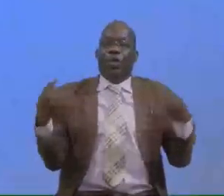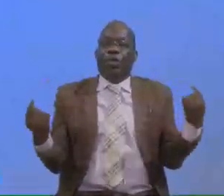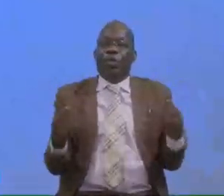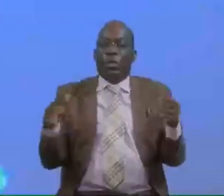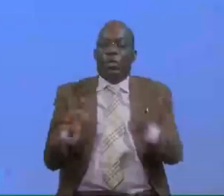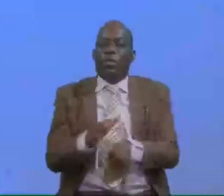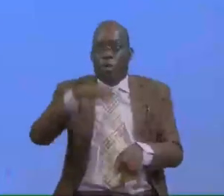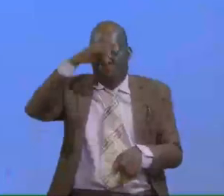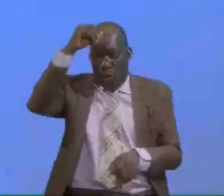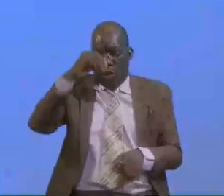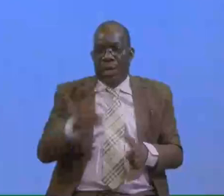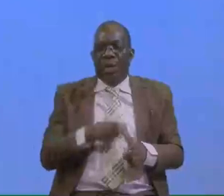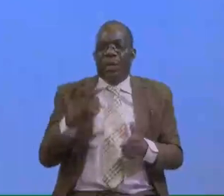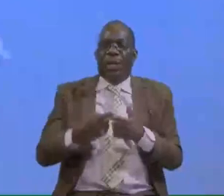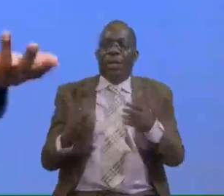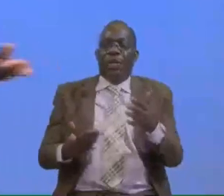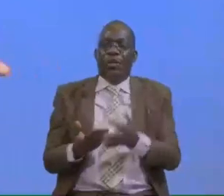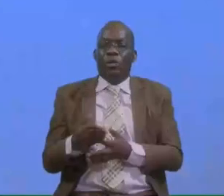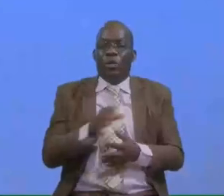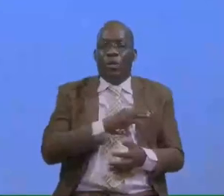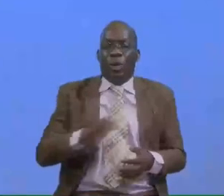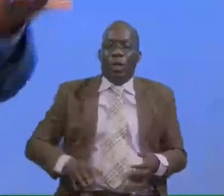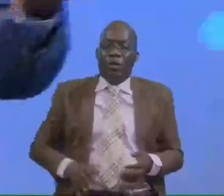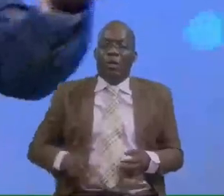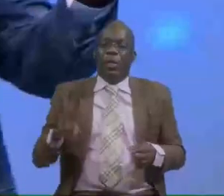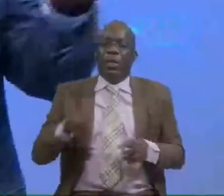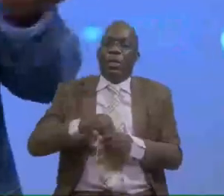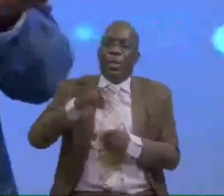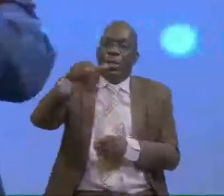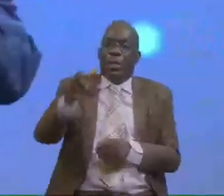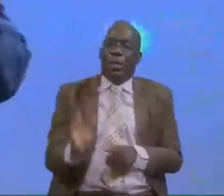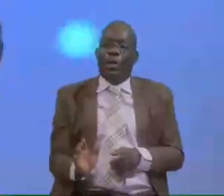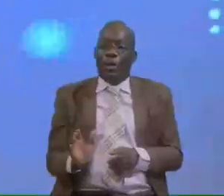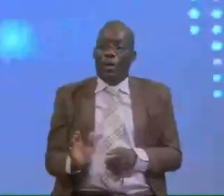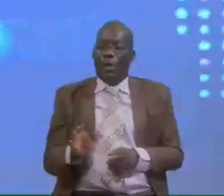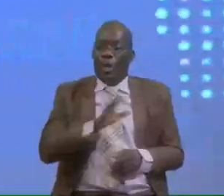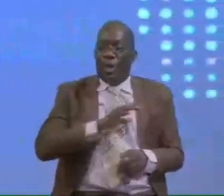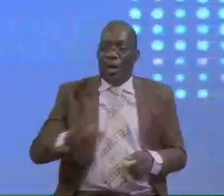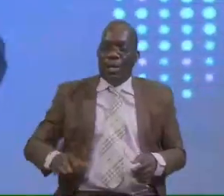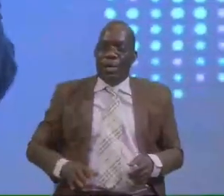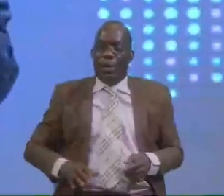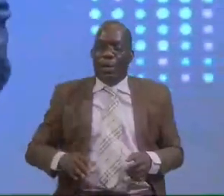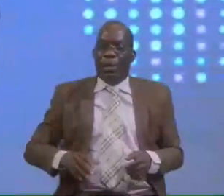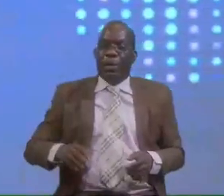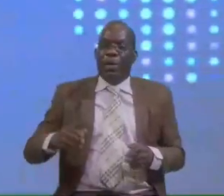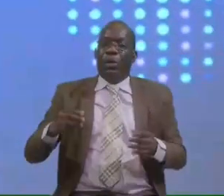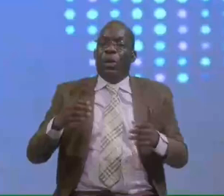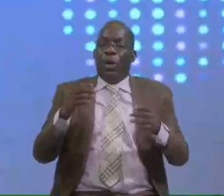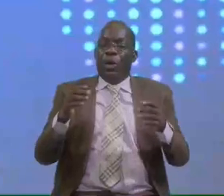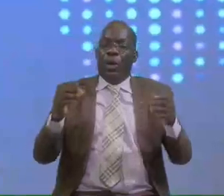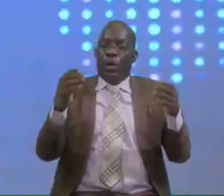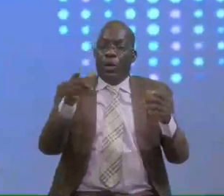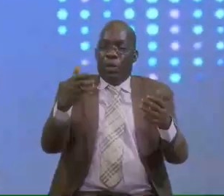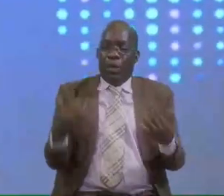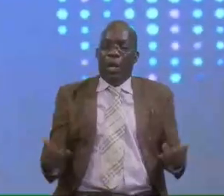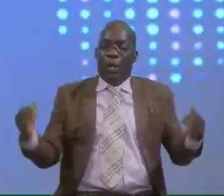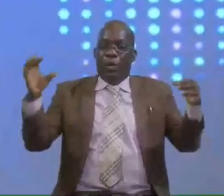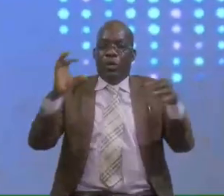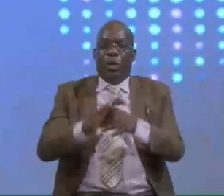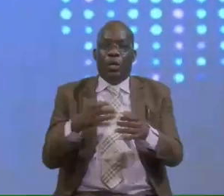pécheurs. Mais Christ, Dieu à travers Christ, réconcilie le monde